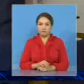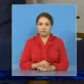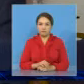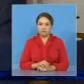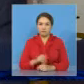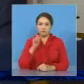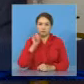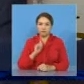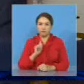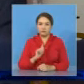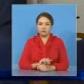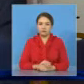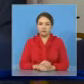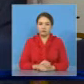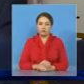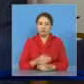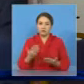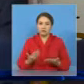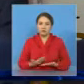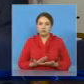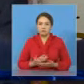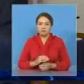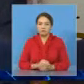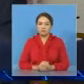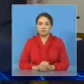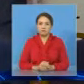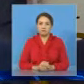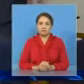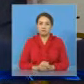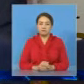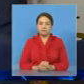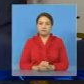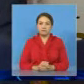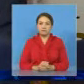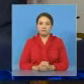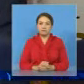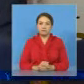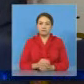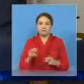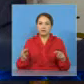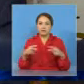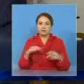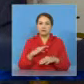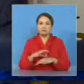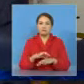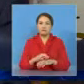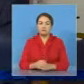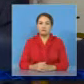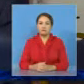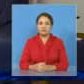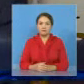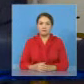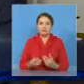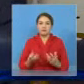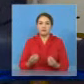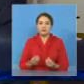лайықты күн көру деңгейін қамтамасыз ету болып қаралып жатыр.